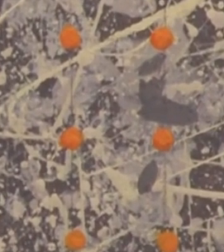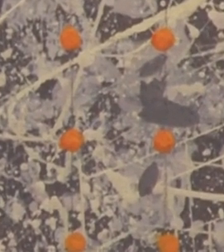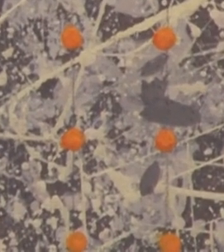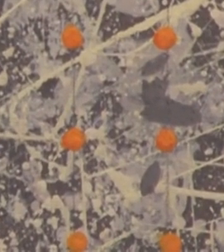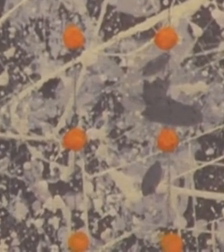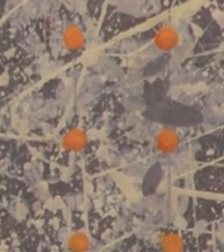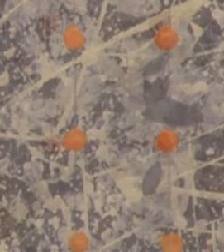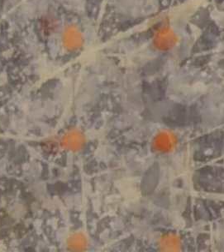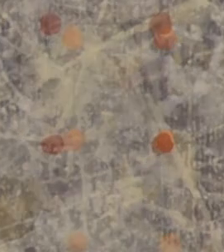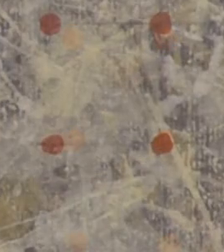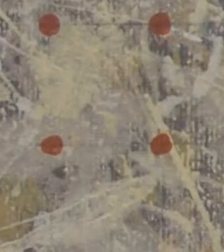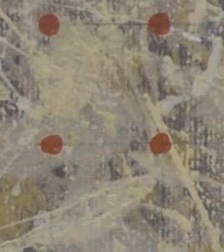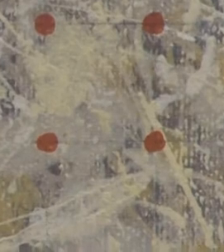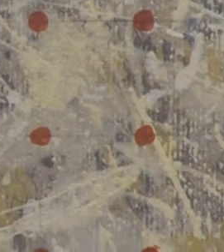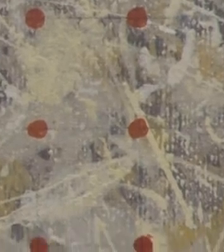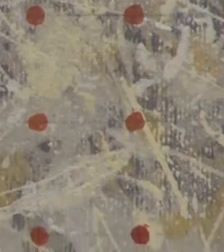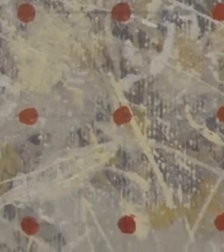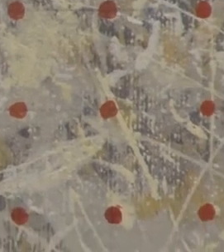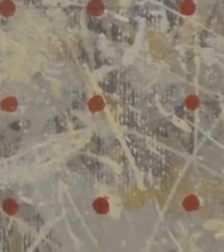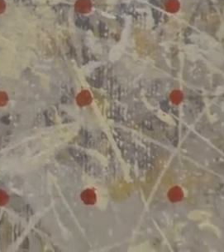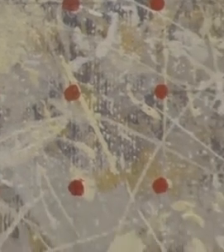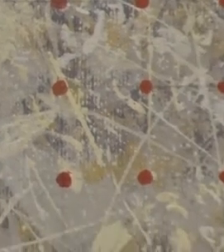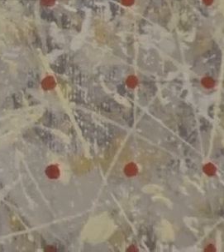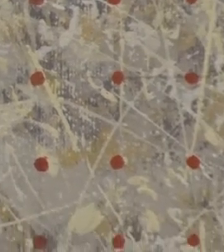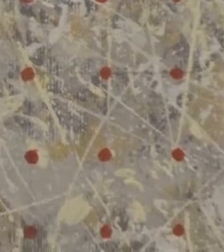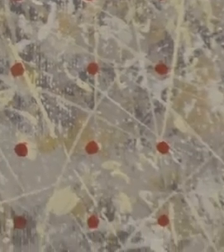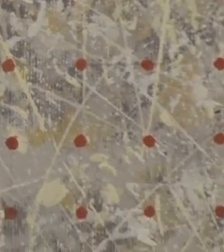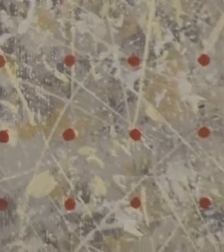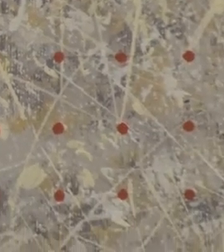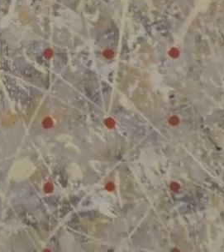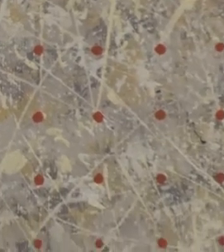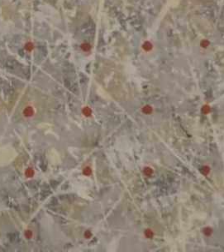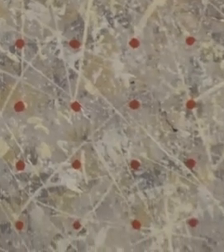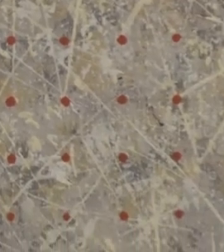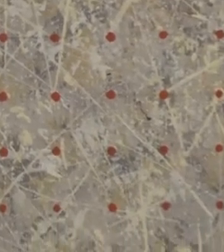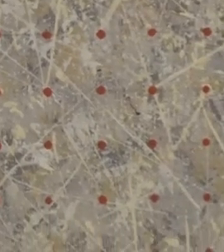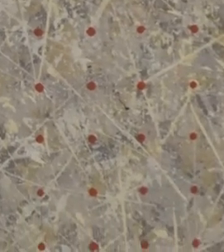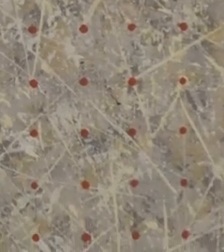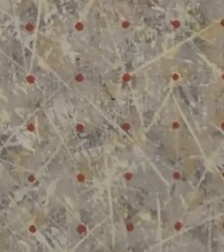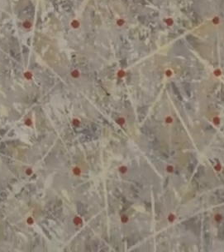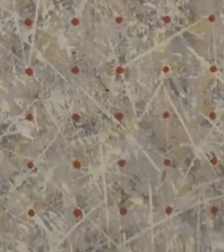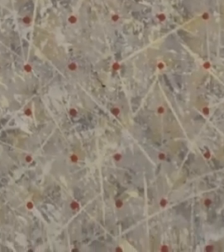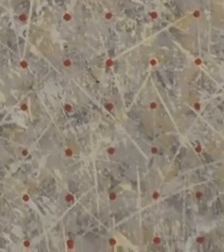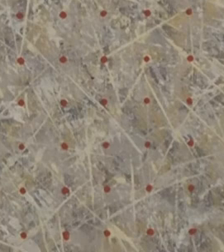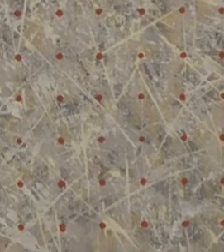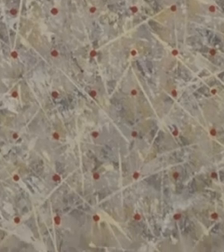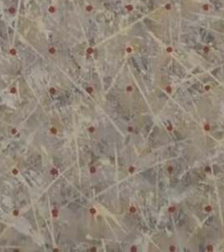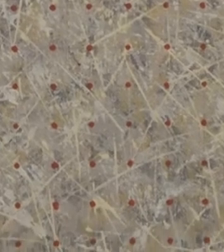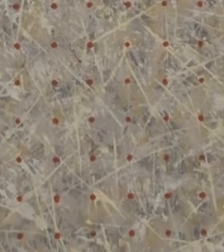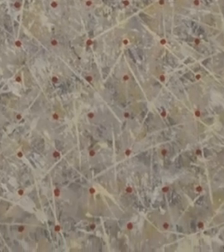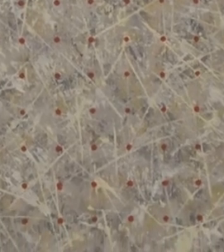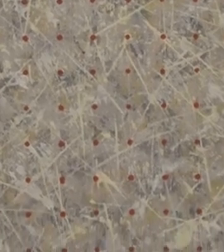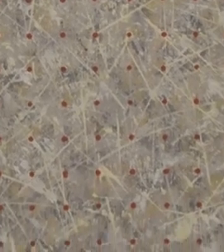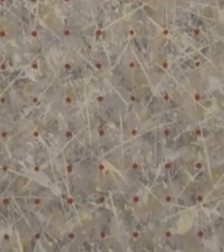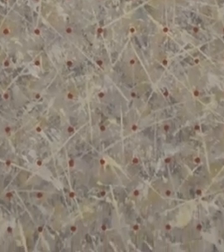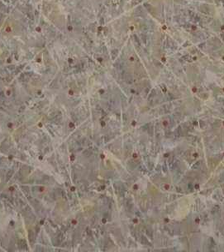zakamuflowane słowa mające znaczenie tylko dla autora. Prześledziłam wiele prac Alfreda Aszkiewicza. Buduje mi się wizerunek artysty, dla